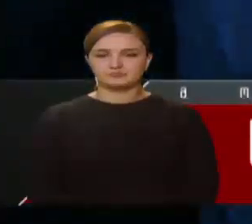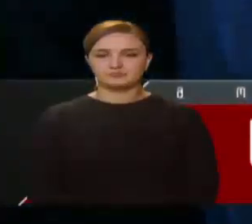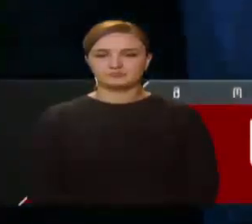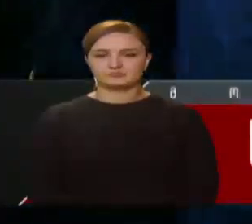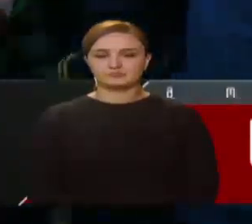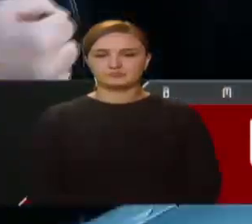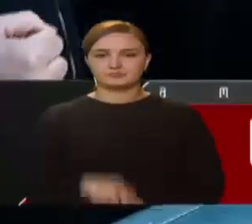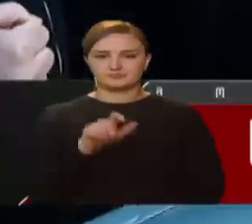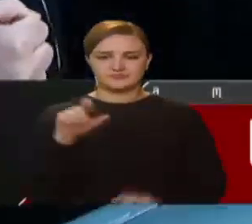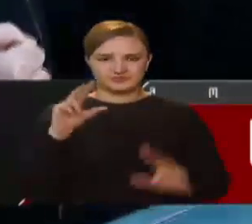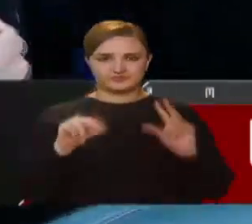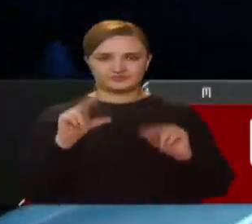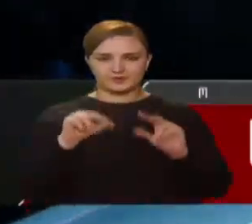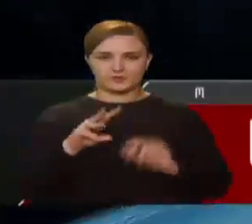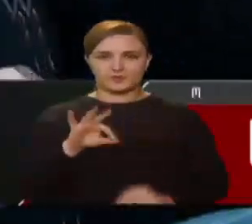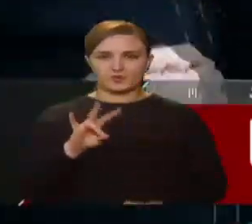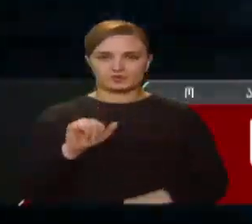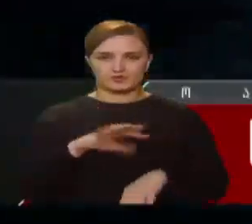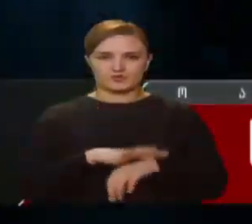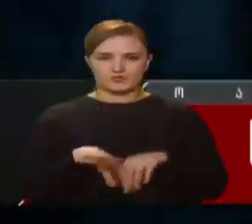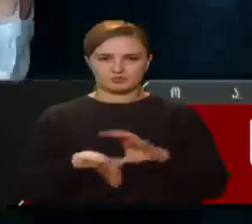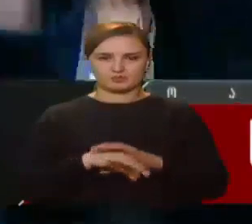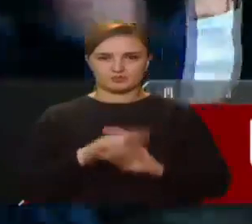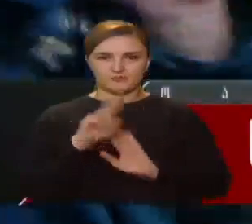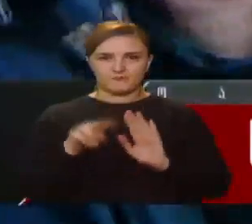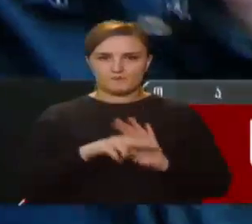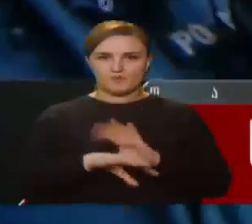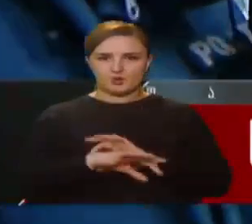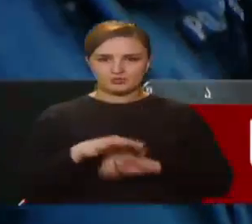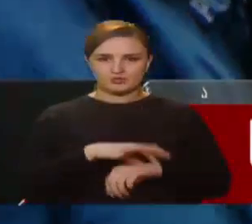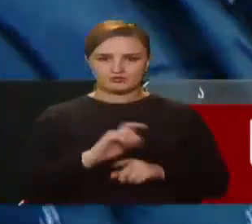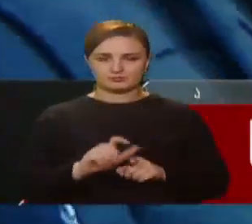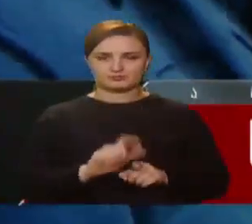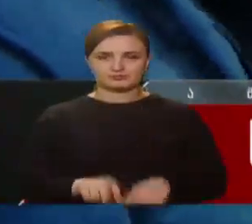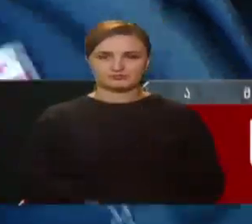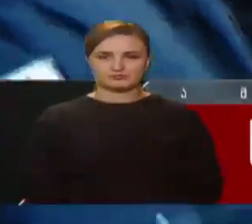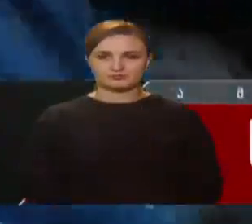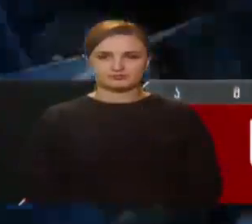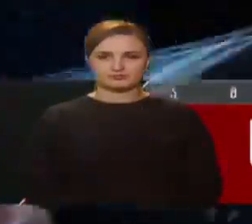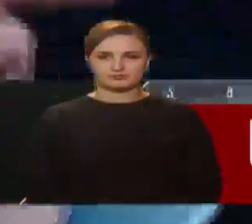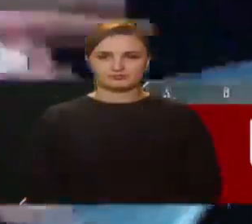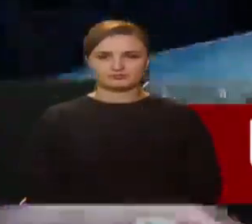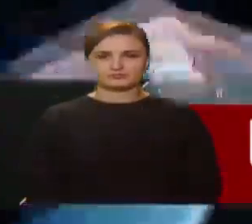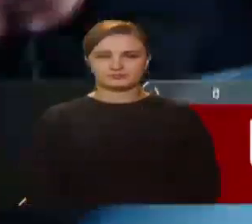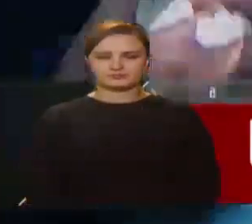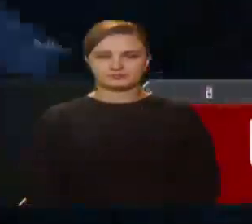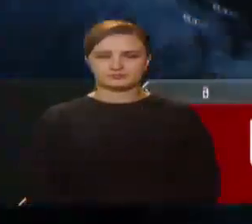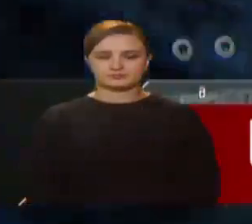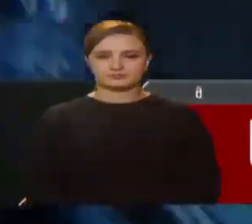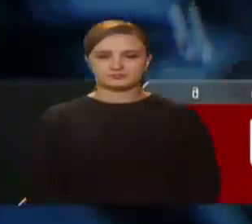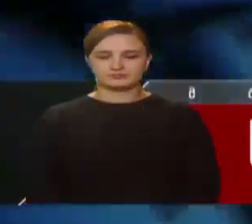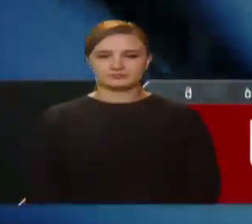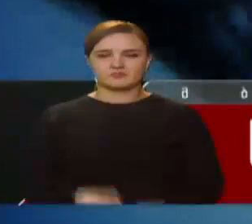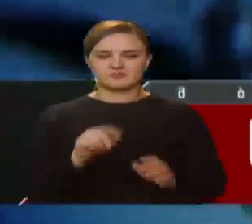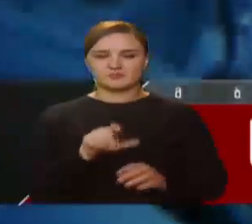Mona! Mona! Mona! Mona! Mona! Mona! Mona! Mona!